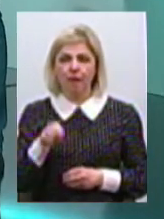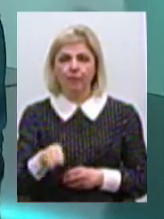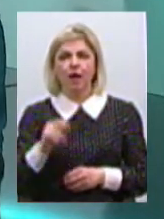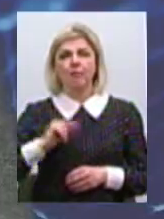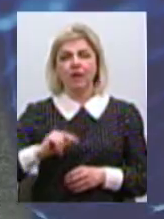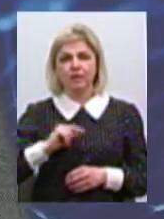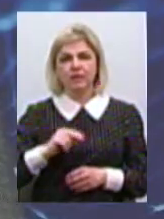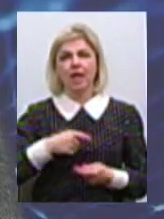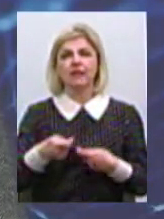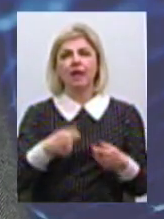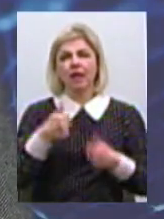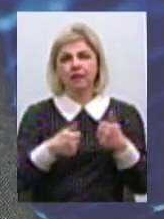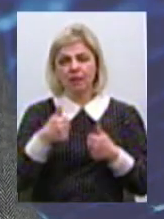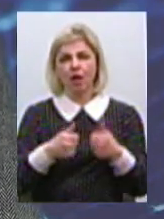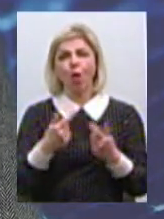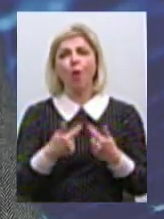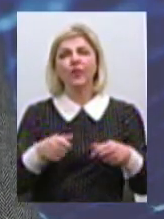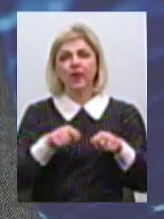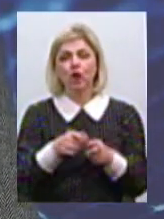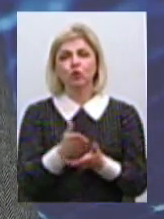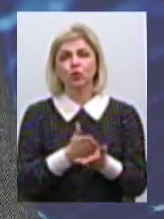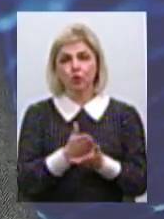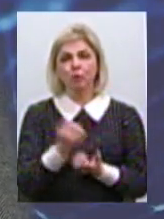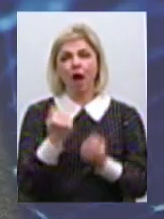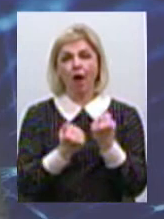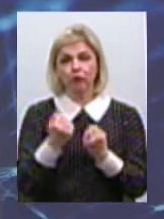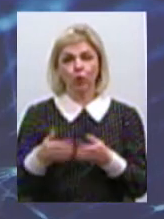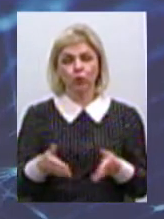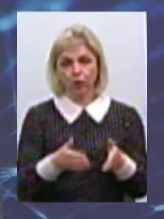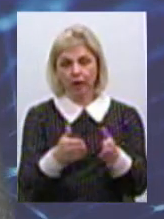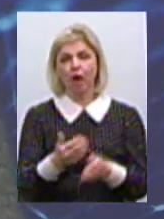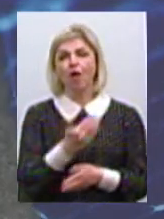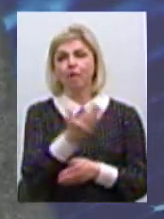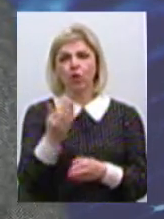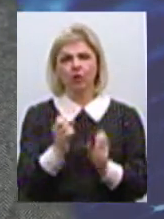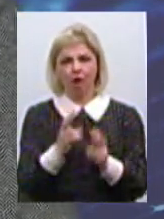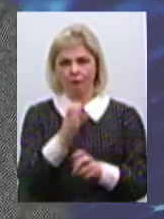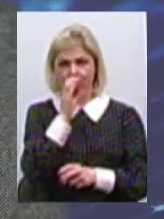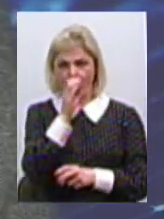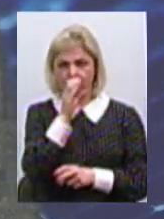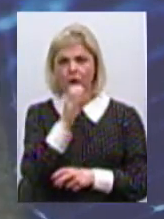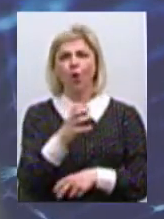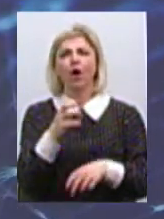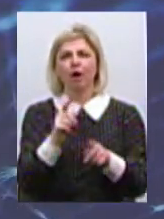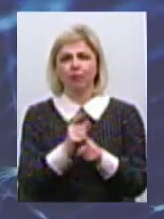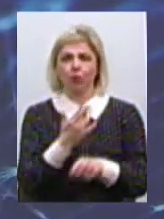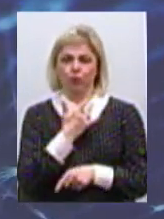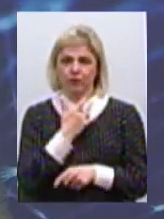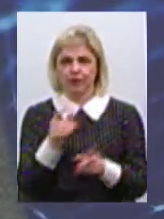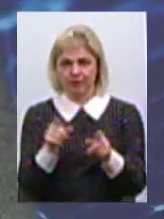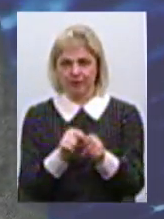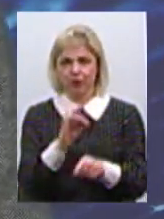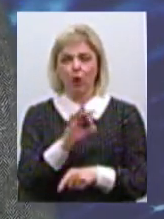працівникам тендерного договірного відділу Служби автомобільних доріг. Вони як вовки там кусалися з цими юристами